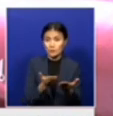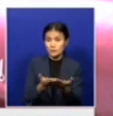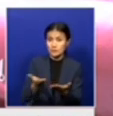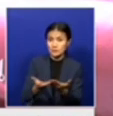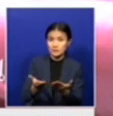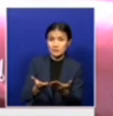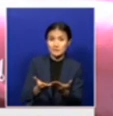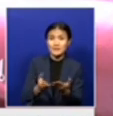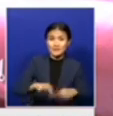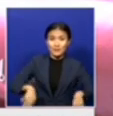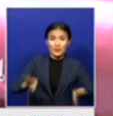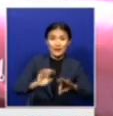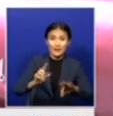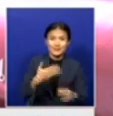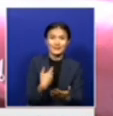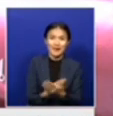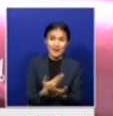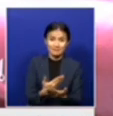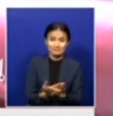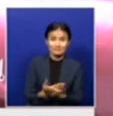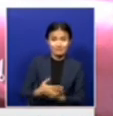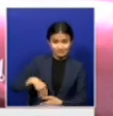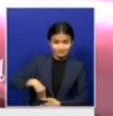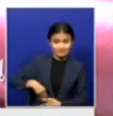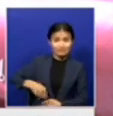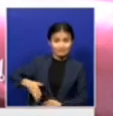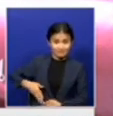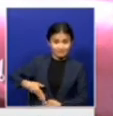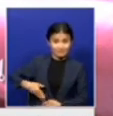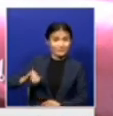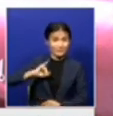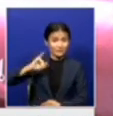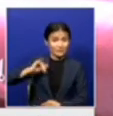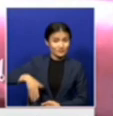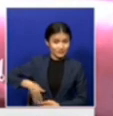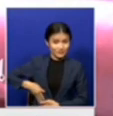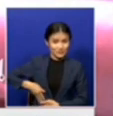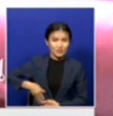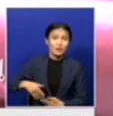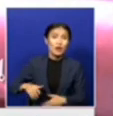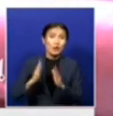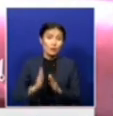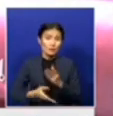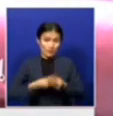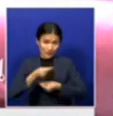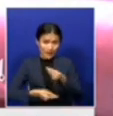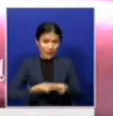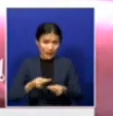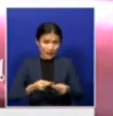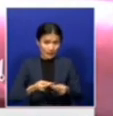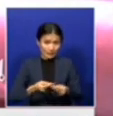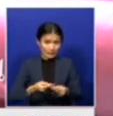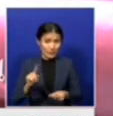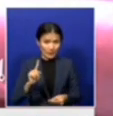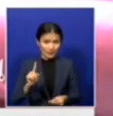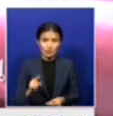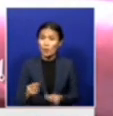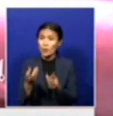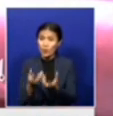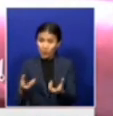ตังค์ครับต้องมีกำลังซื้อส่วนผู้ขายก็ต้องมีความสามารถที่จะนำสินค้า มาขาย